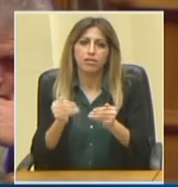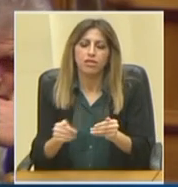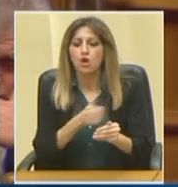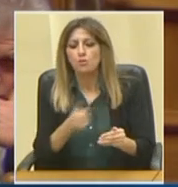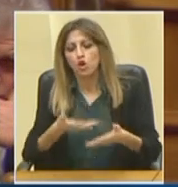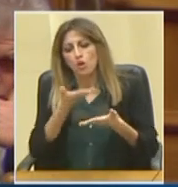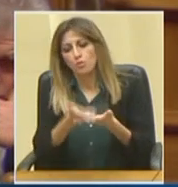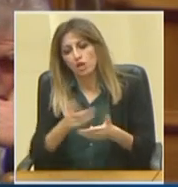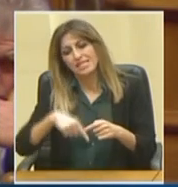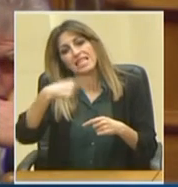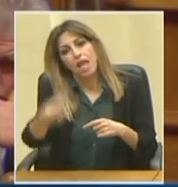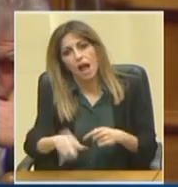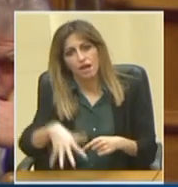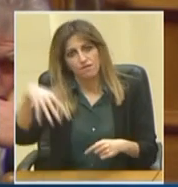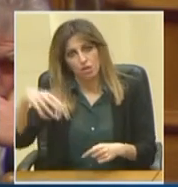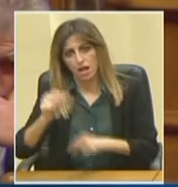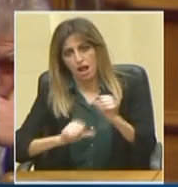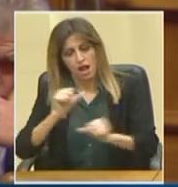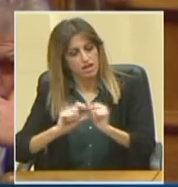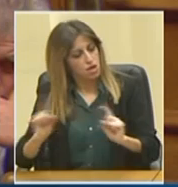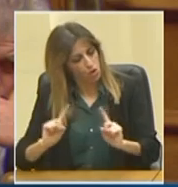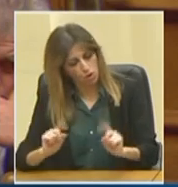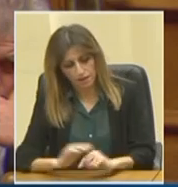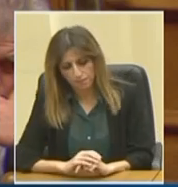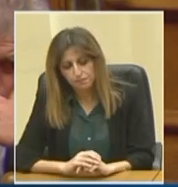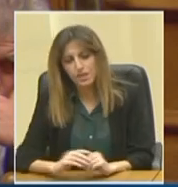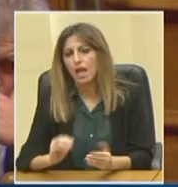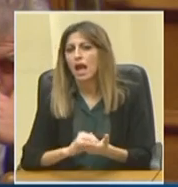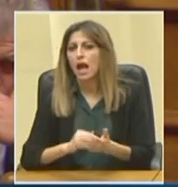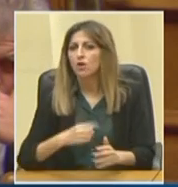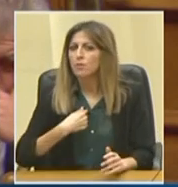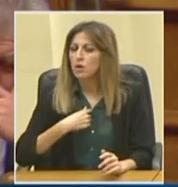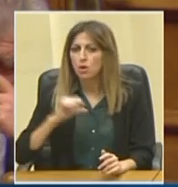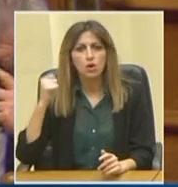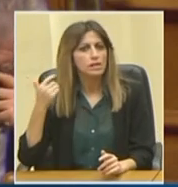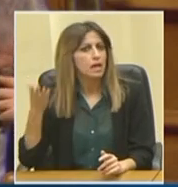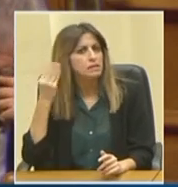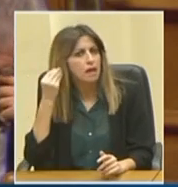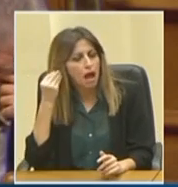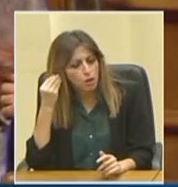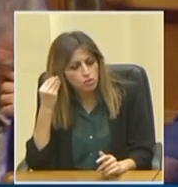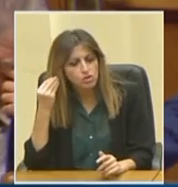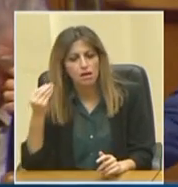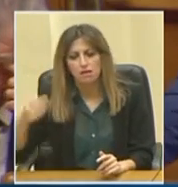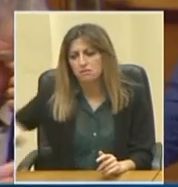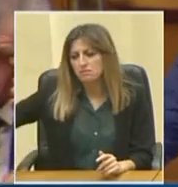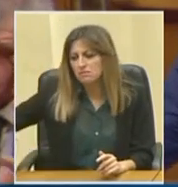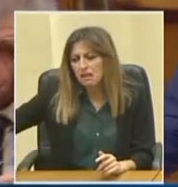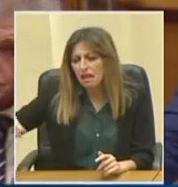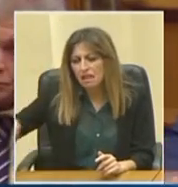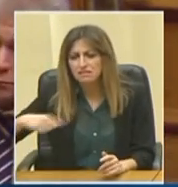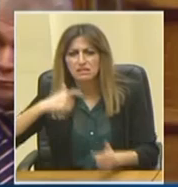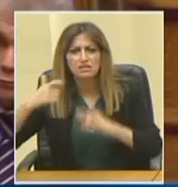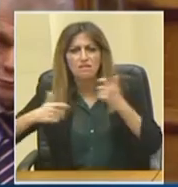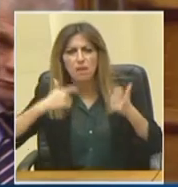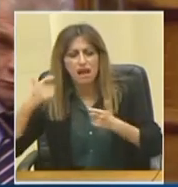αναφερθήκατε και εσείς σήμερα, άκουσα και χθες δηλώσεις, διαρροές, ότι ουδής συνταγματολόγος, σοβαρός, με ρωτάτε για το όνομα, ποιος